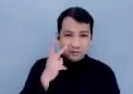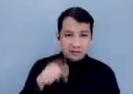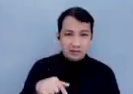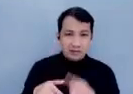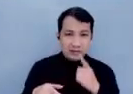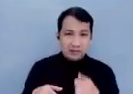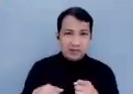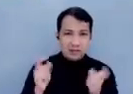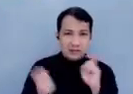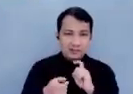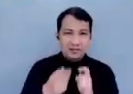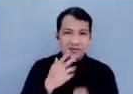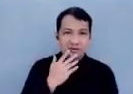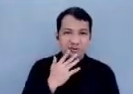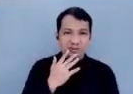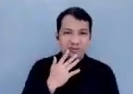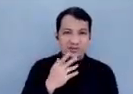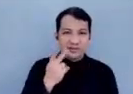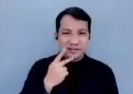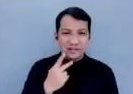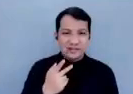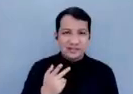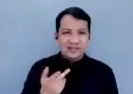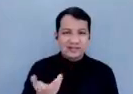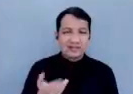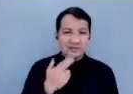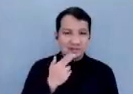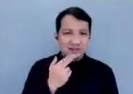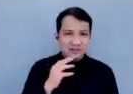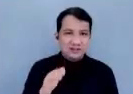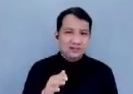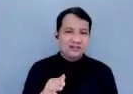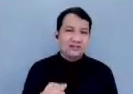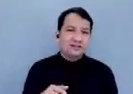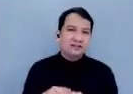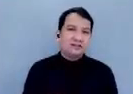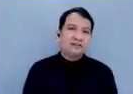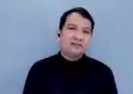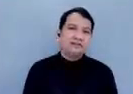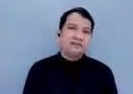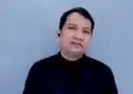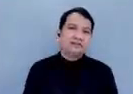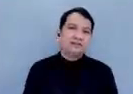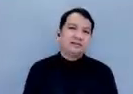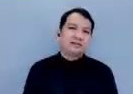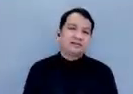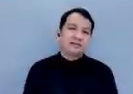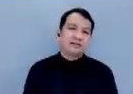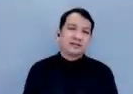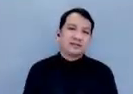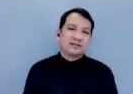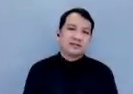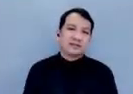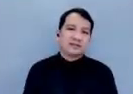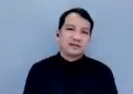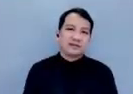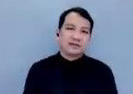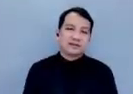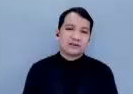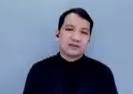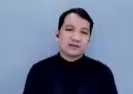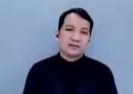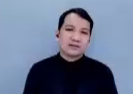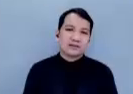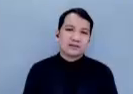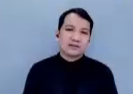Blue. Okay. Tapos, wow! Pink. Cute, di ba? May pinupull lang sa likod. May pull string sila sa likod. Ang galing! Ito, ito hindi. Hindi ito